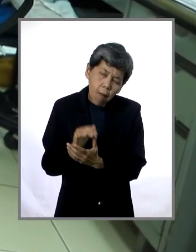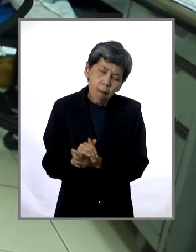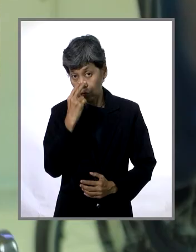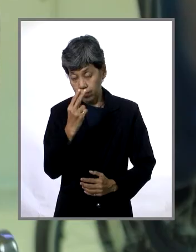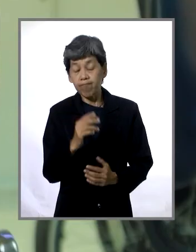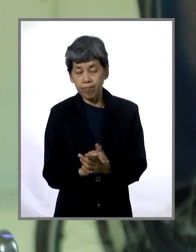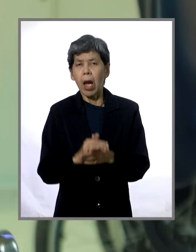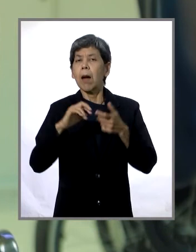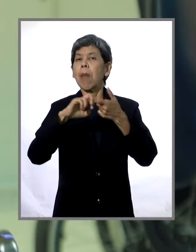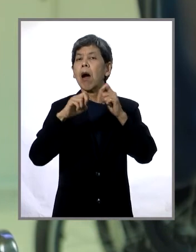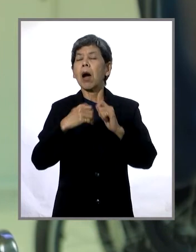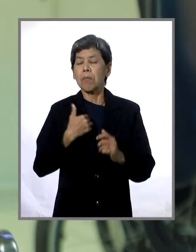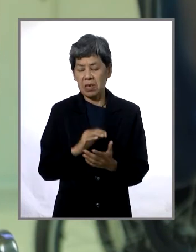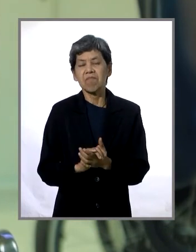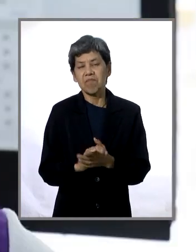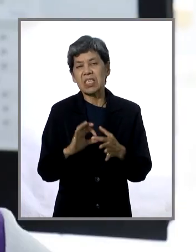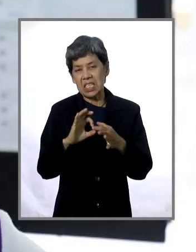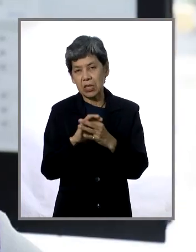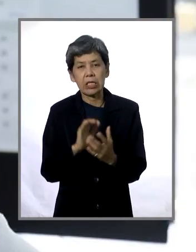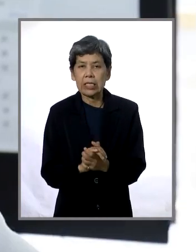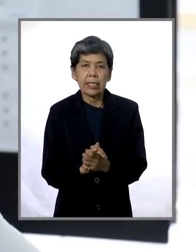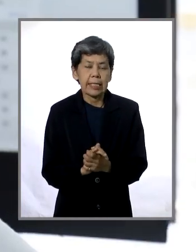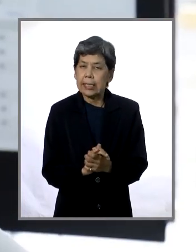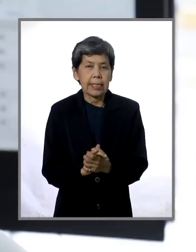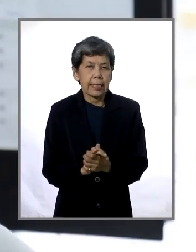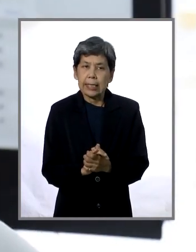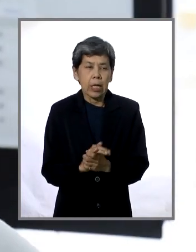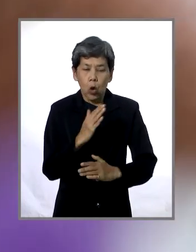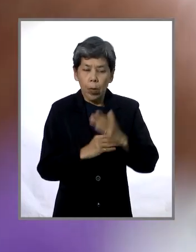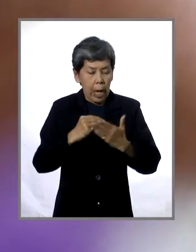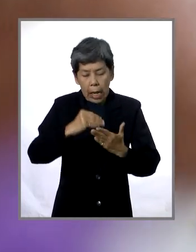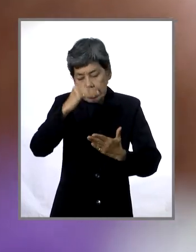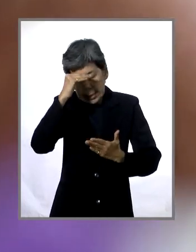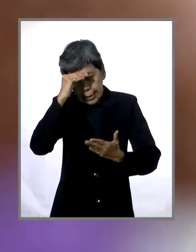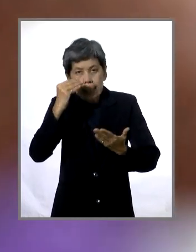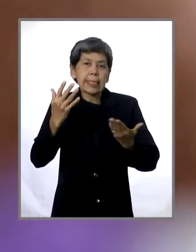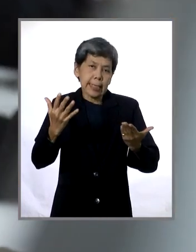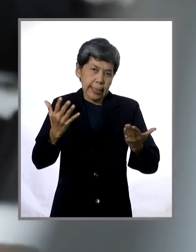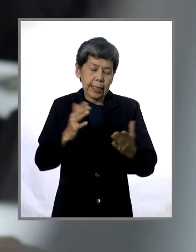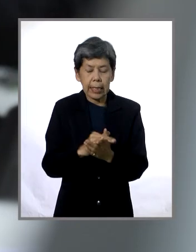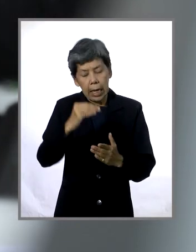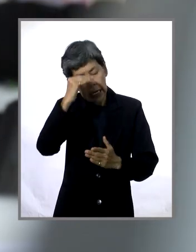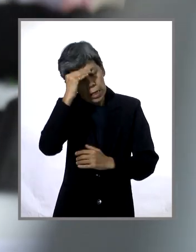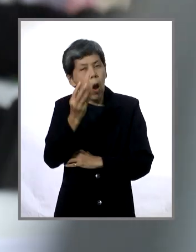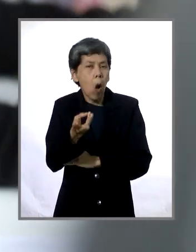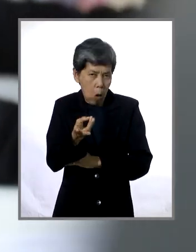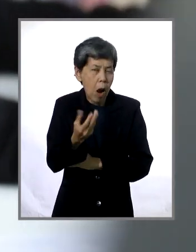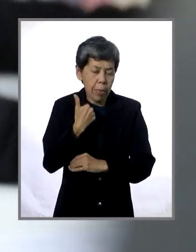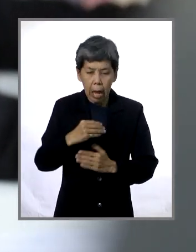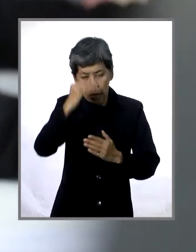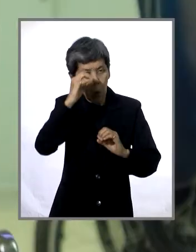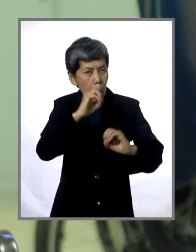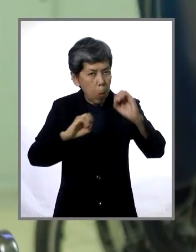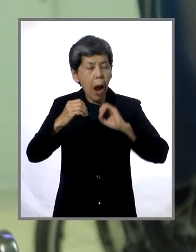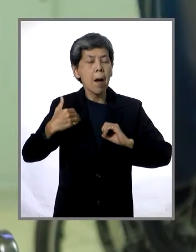รายการโทรทัศน์เคียงบ่าเคียงไหล่ทุกวันเสาร์เวลา 17:30นถึง 17:00 55นาทีน